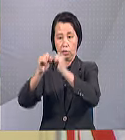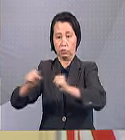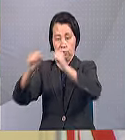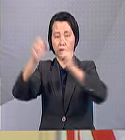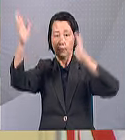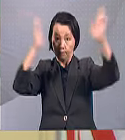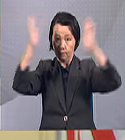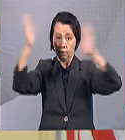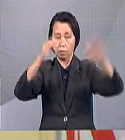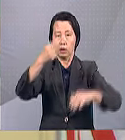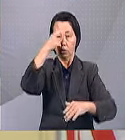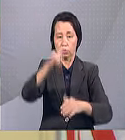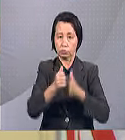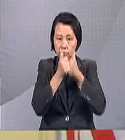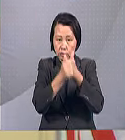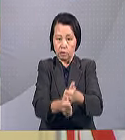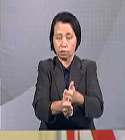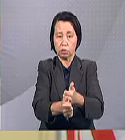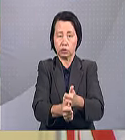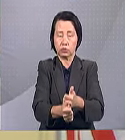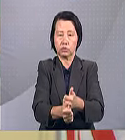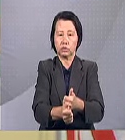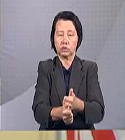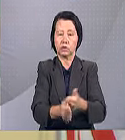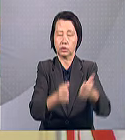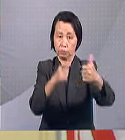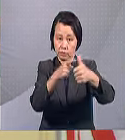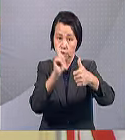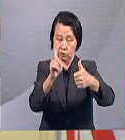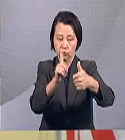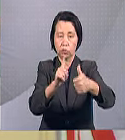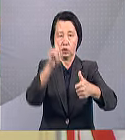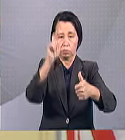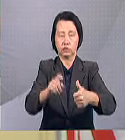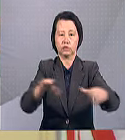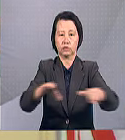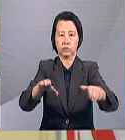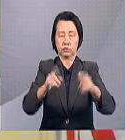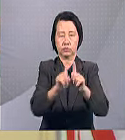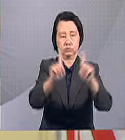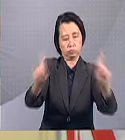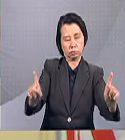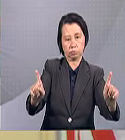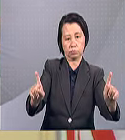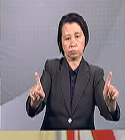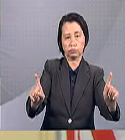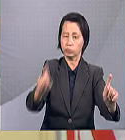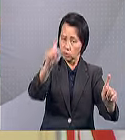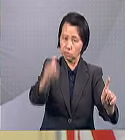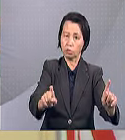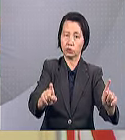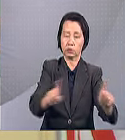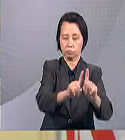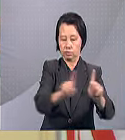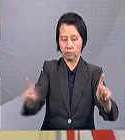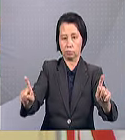Malaysia untuk mematuhi perkara berikut. Pertama, melaksanakan penjarakan sosial,